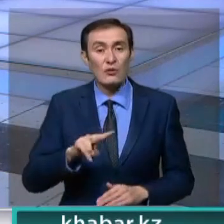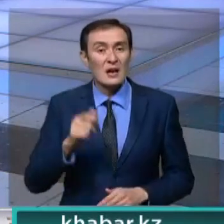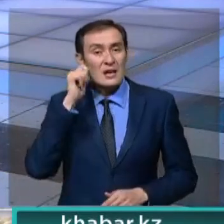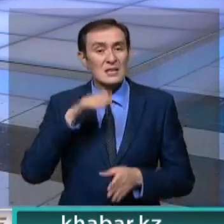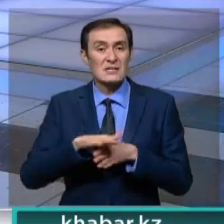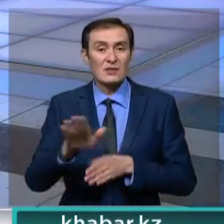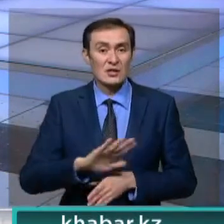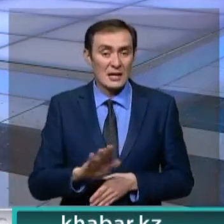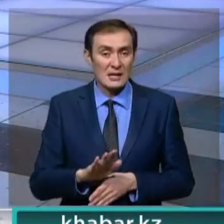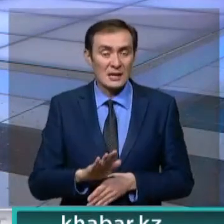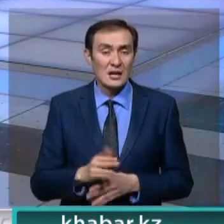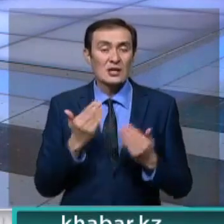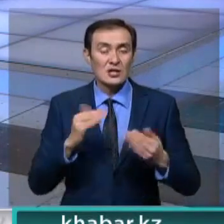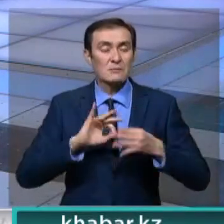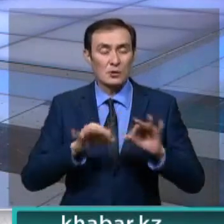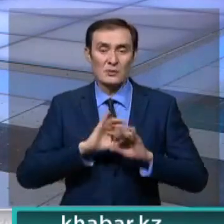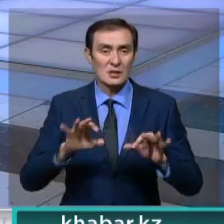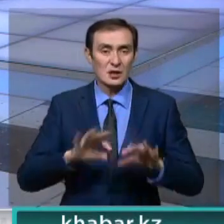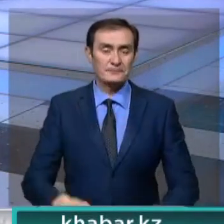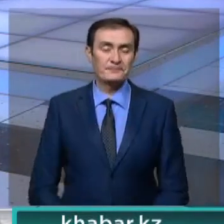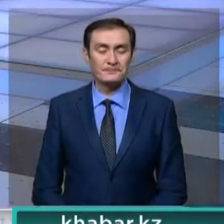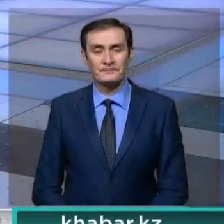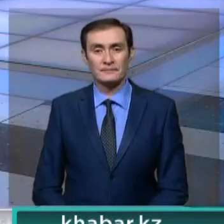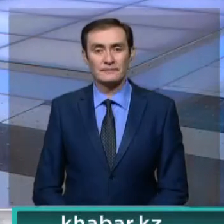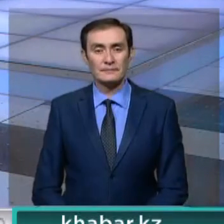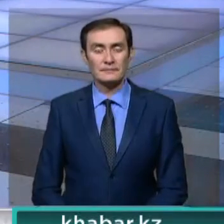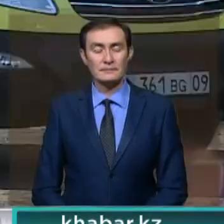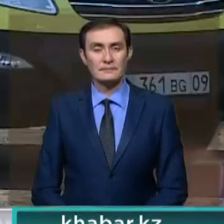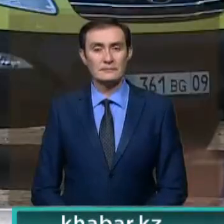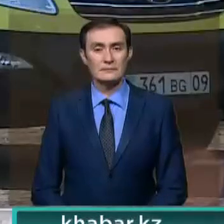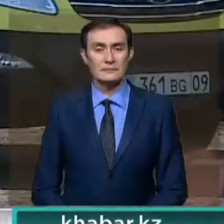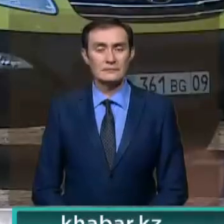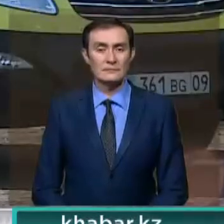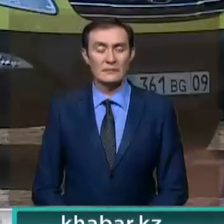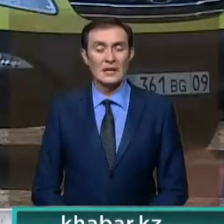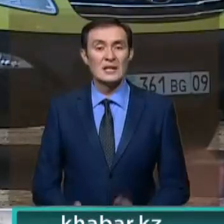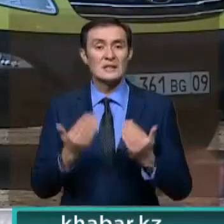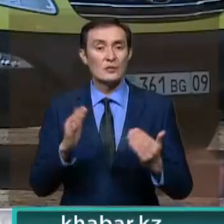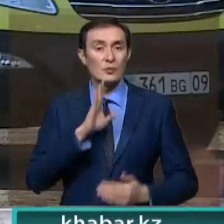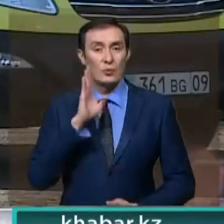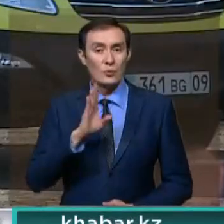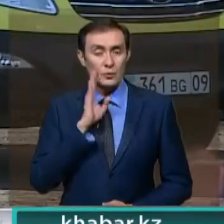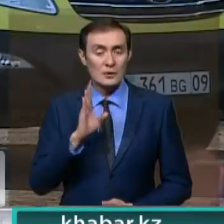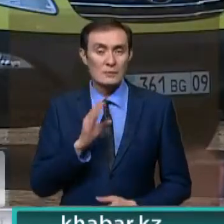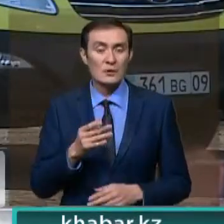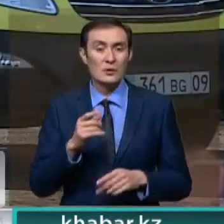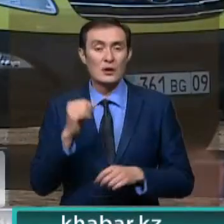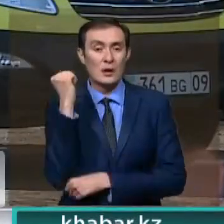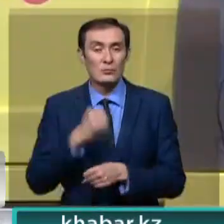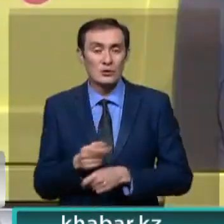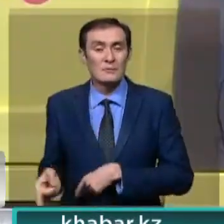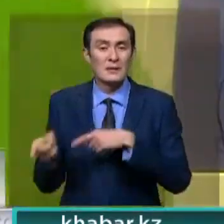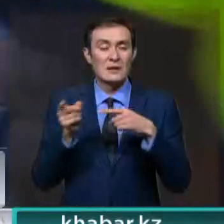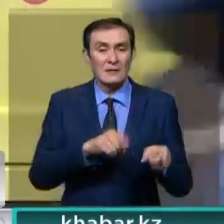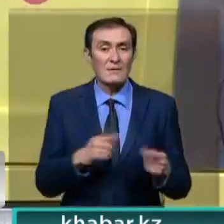несовершеннолетние. Марина Золотарева с подробностями. Сегодня утром двух пострадавших шахтеров перевели из